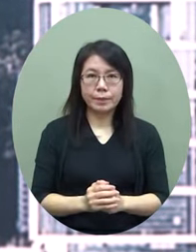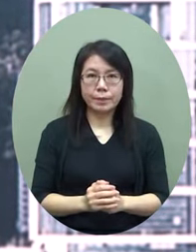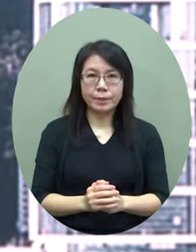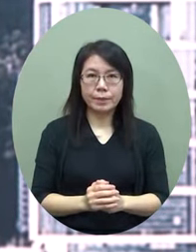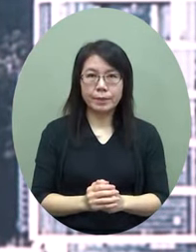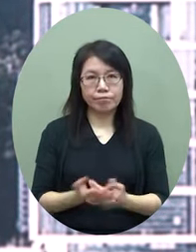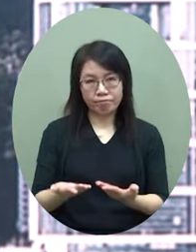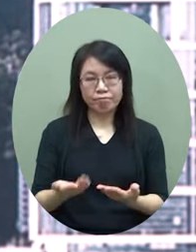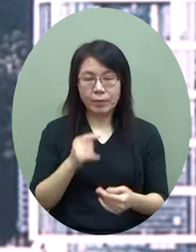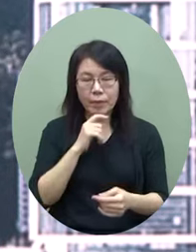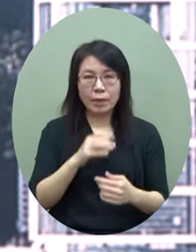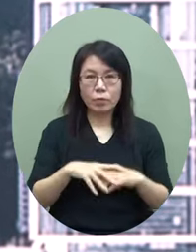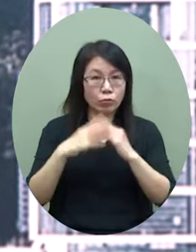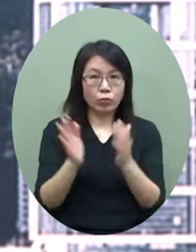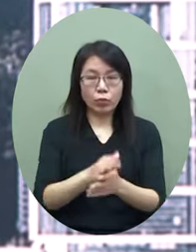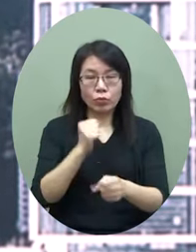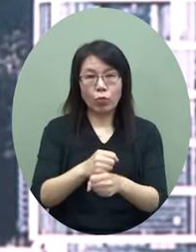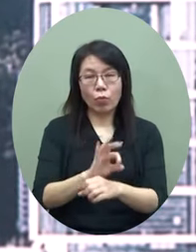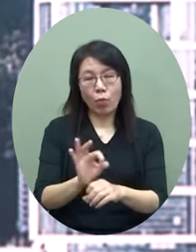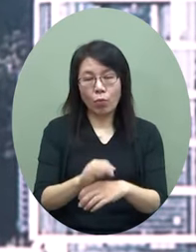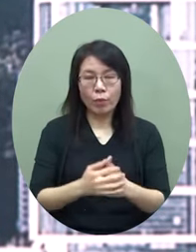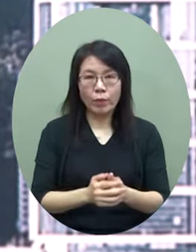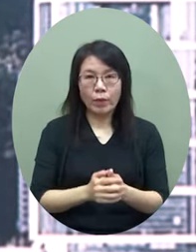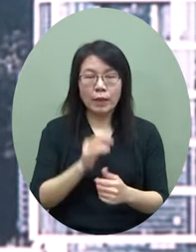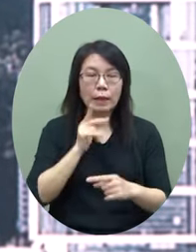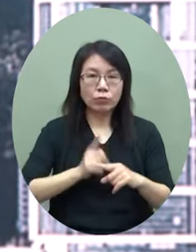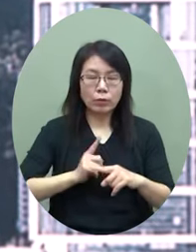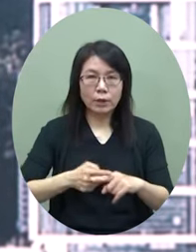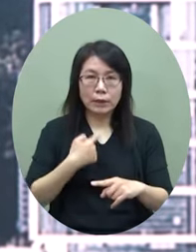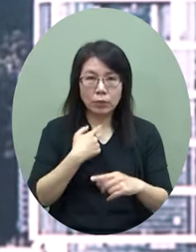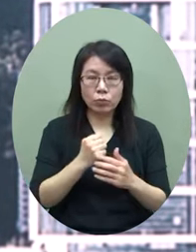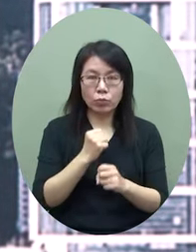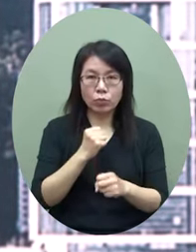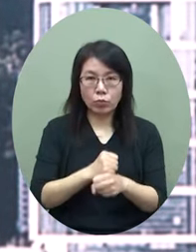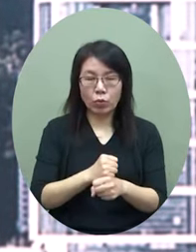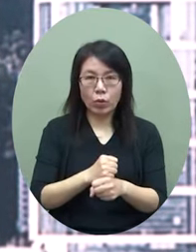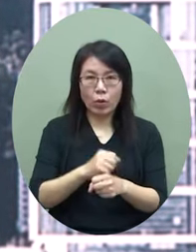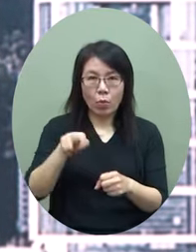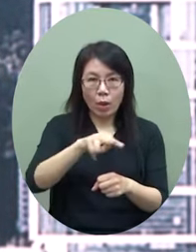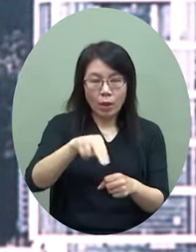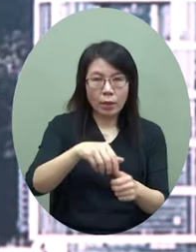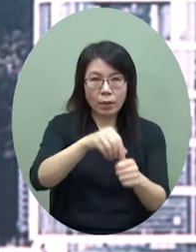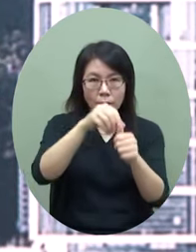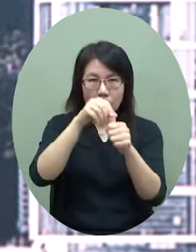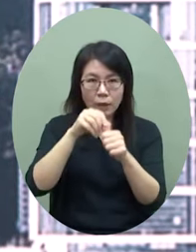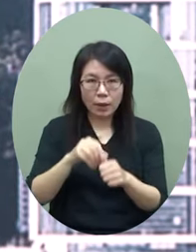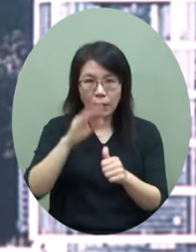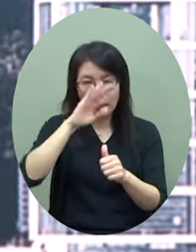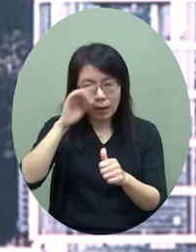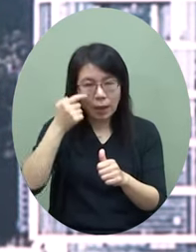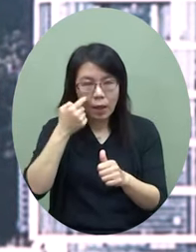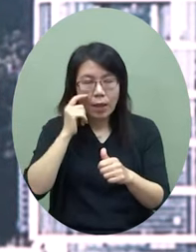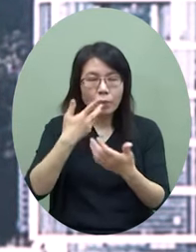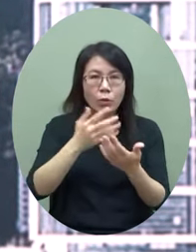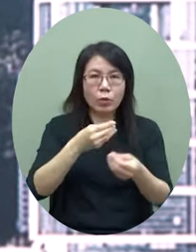所以你一样就什么都不做如果要做某种检测去找出这些隐形的传播链